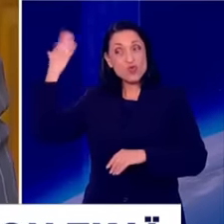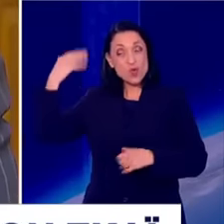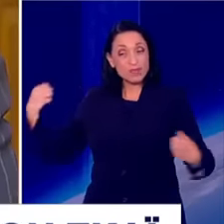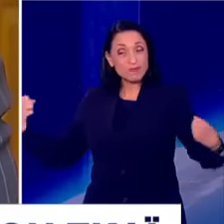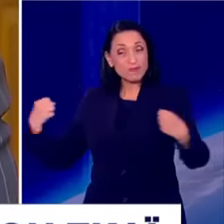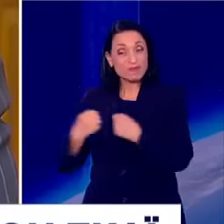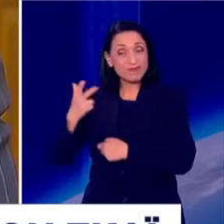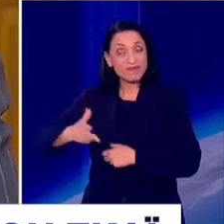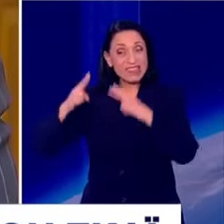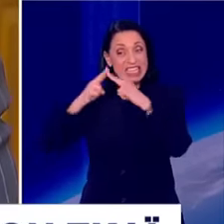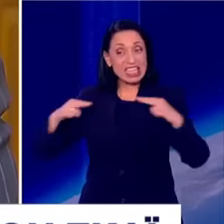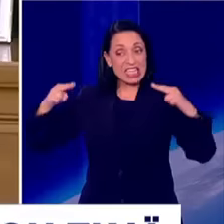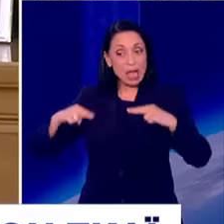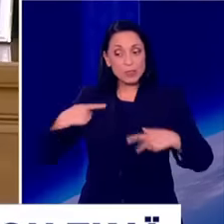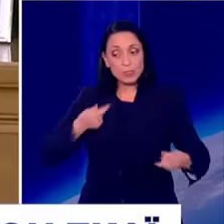και έπειτα.